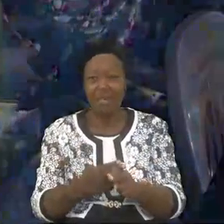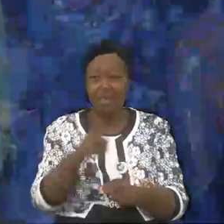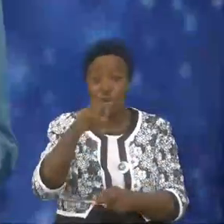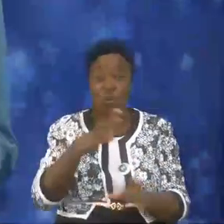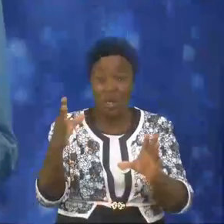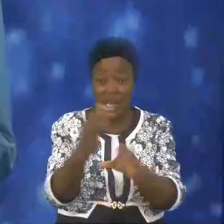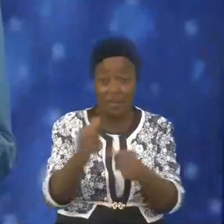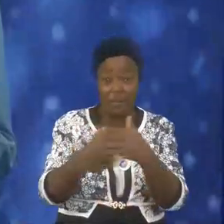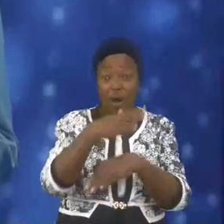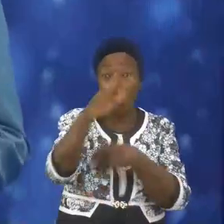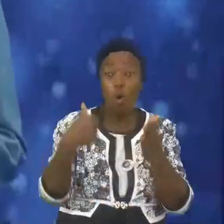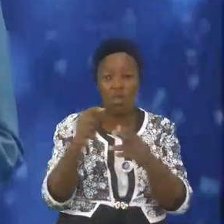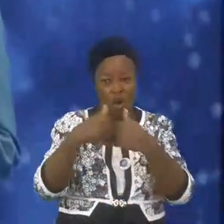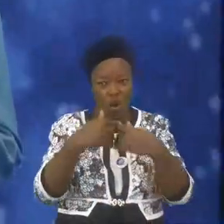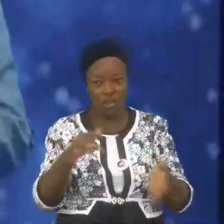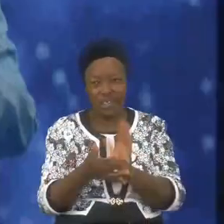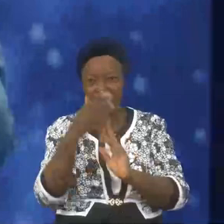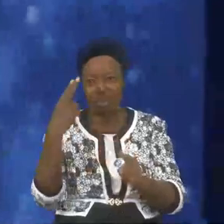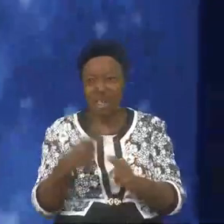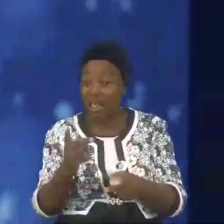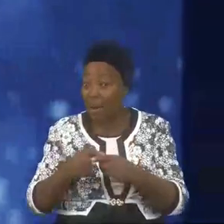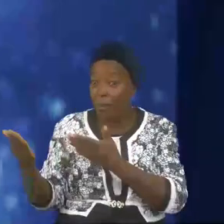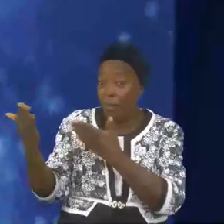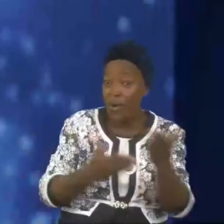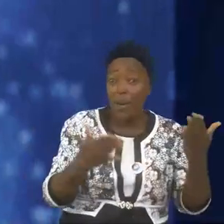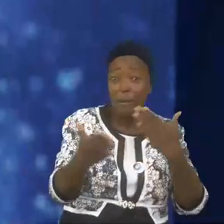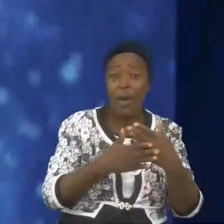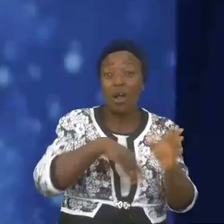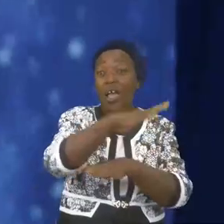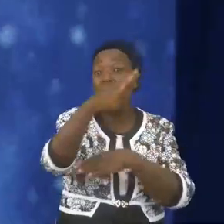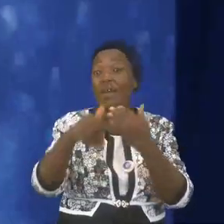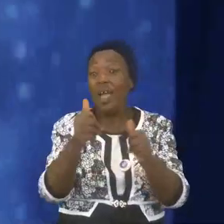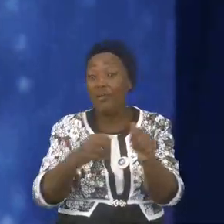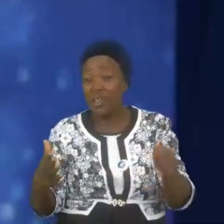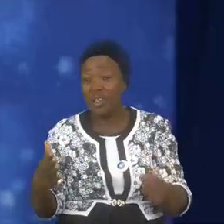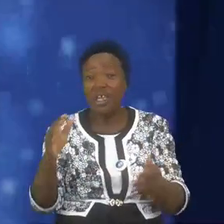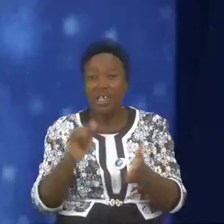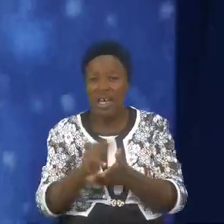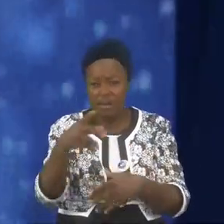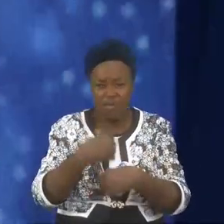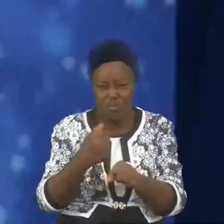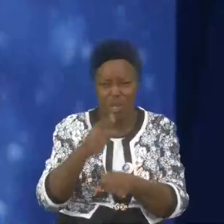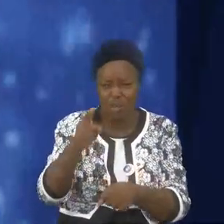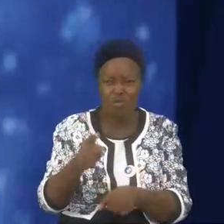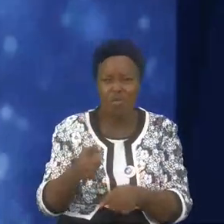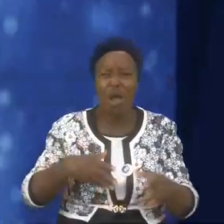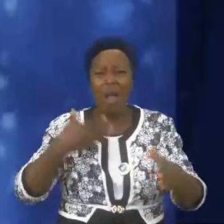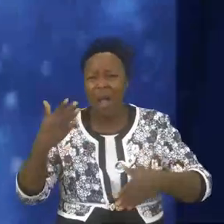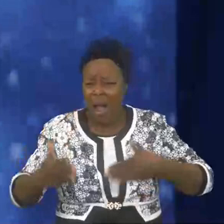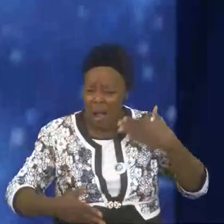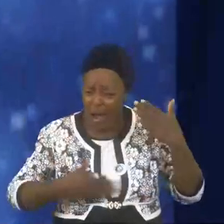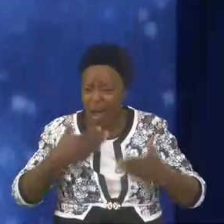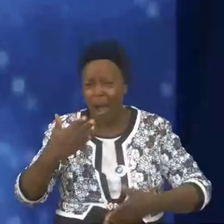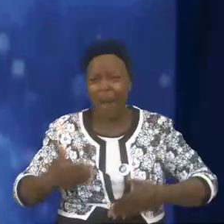Tu vas retrouver les choses perdues et il ramènera tout ce qui te rendait